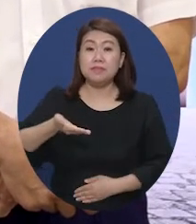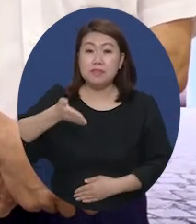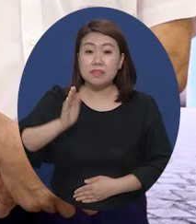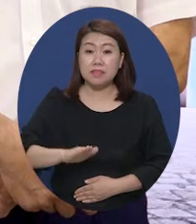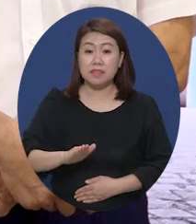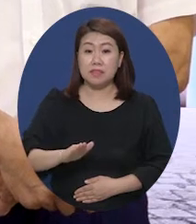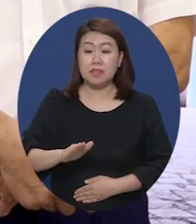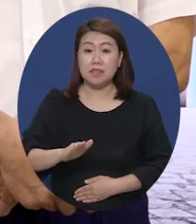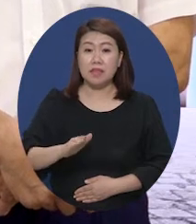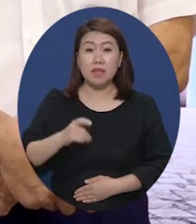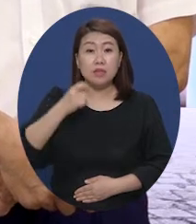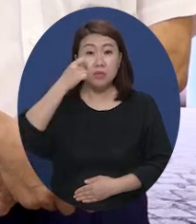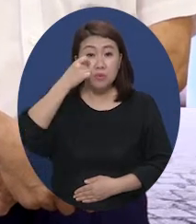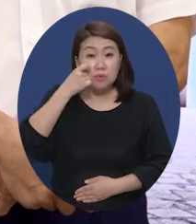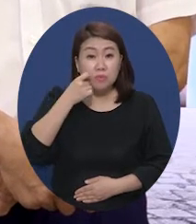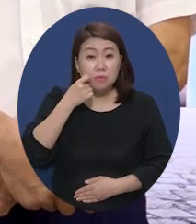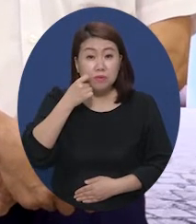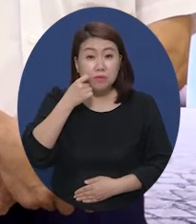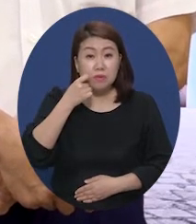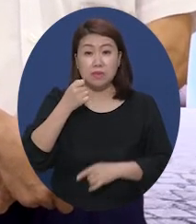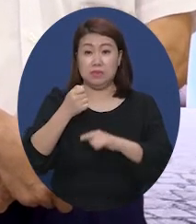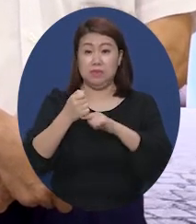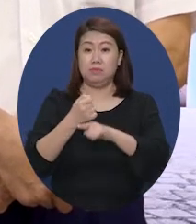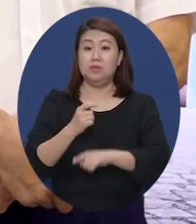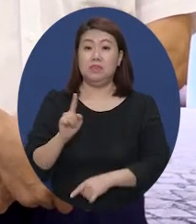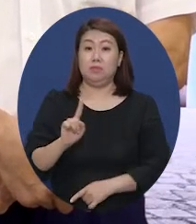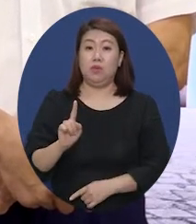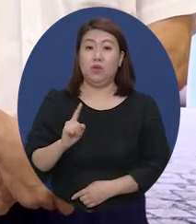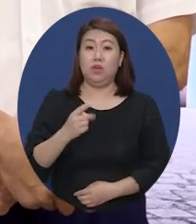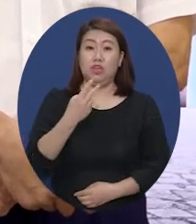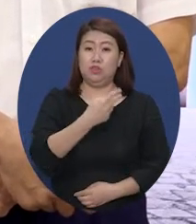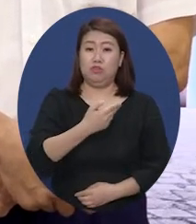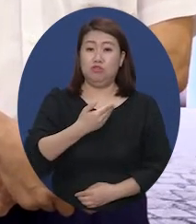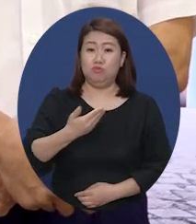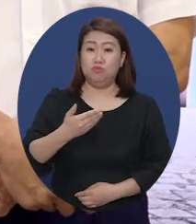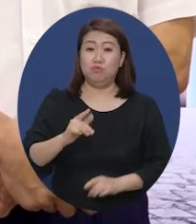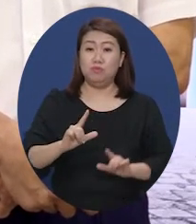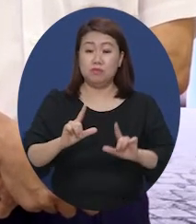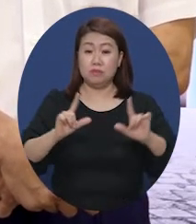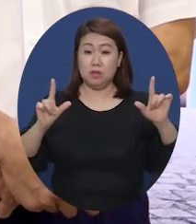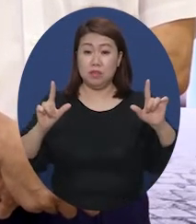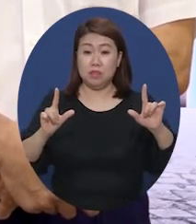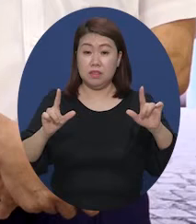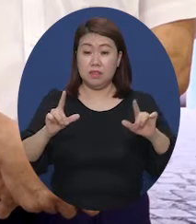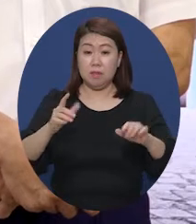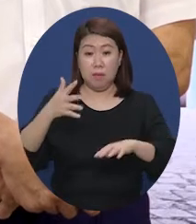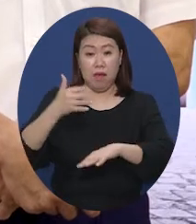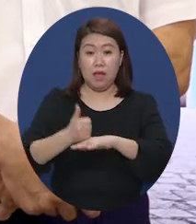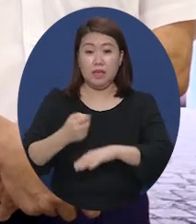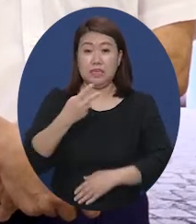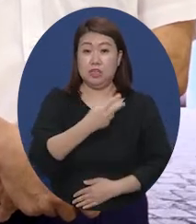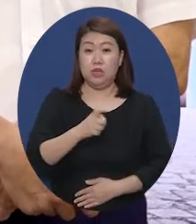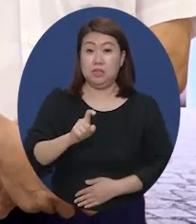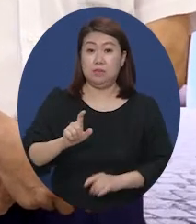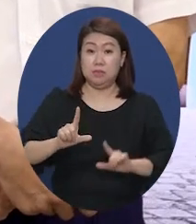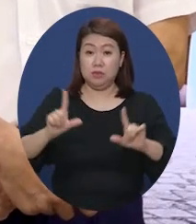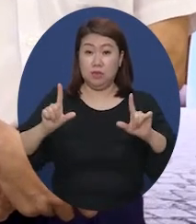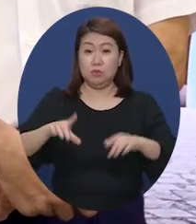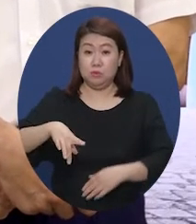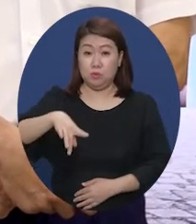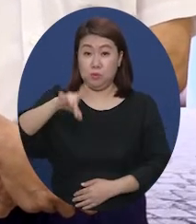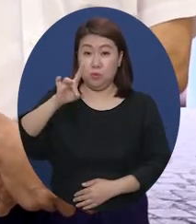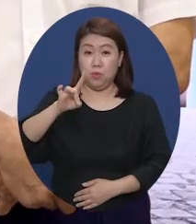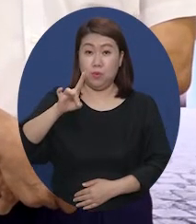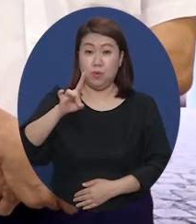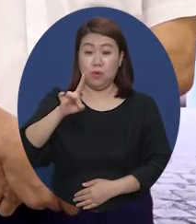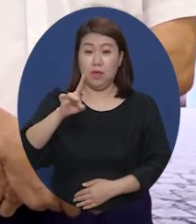아마존의 눈물이란 것을 붙인 이유는 사실 2009년인가요? 2009년 말부터 2010년 초까지 국내